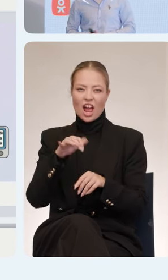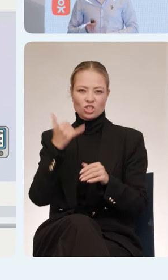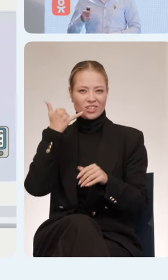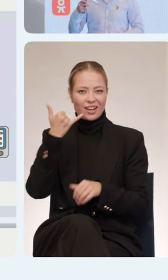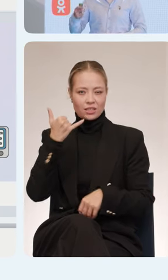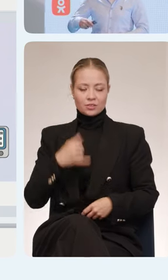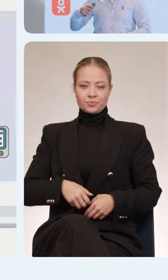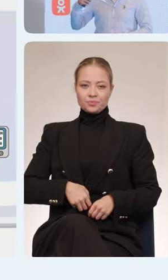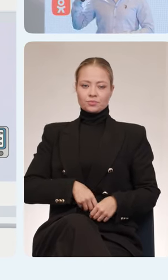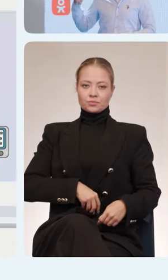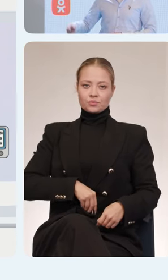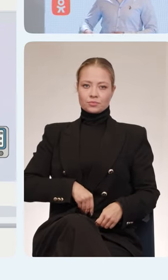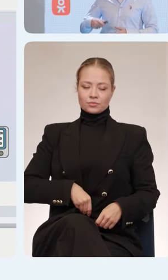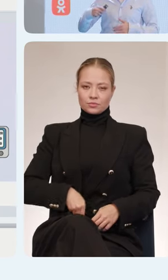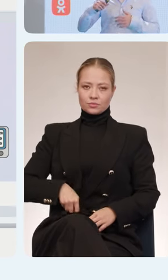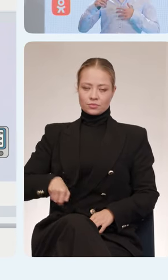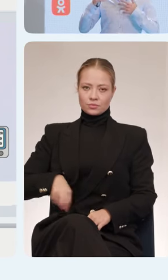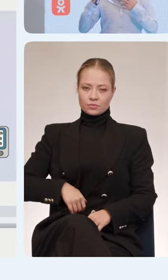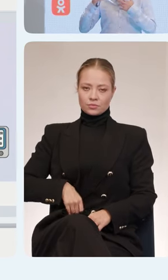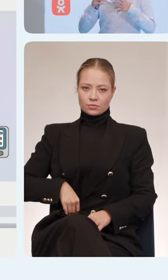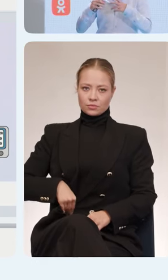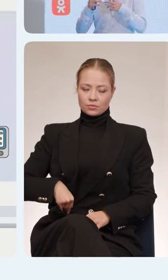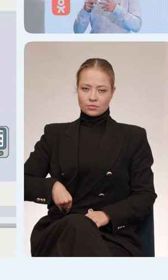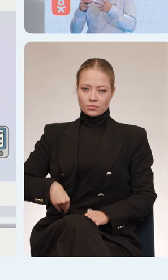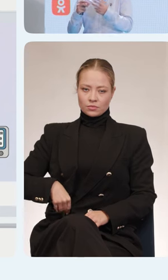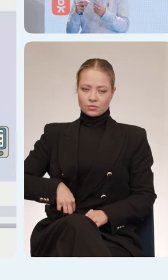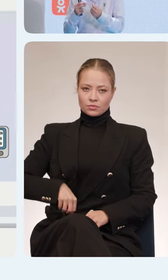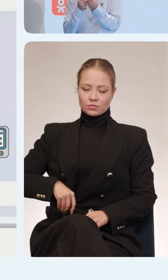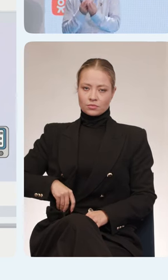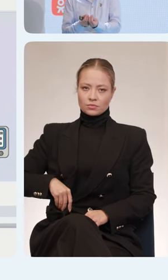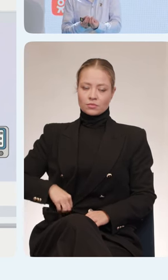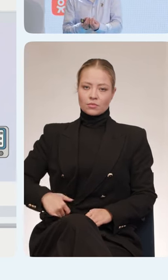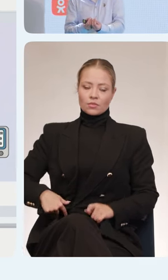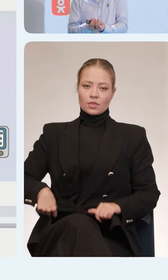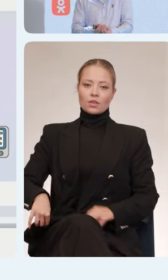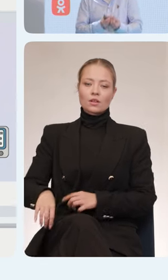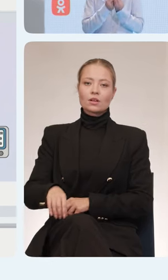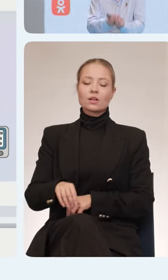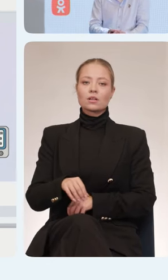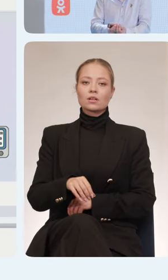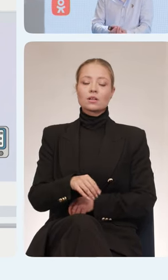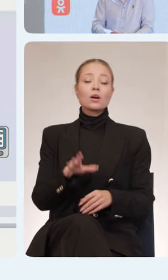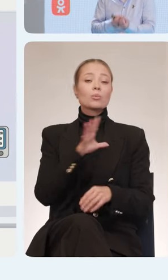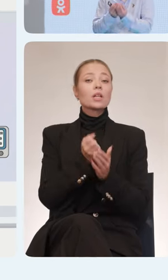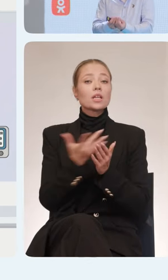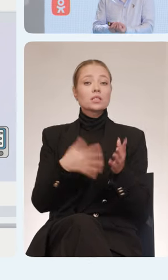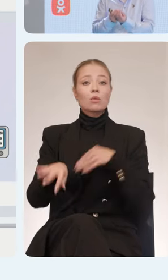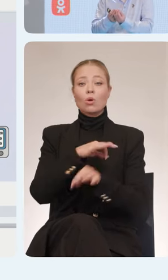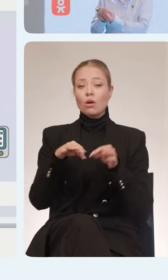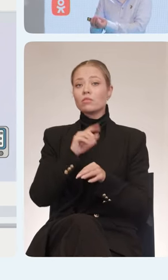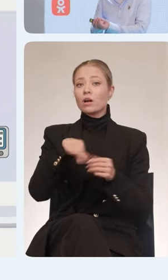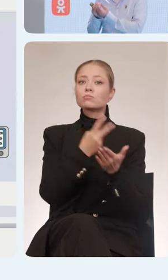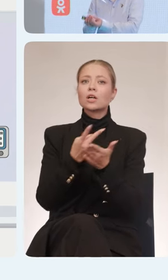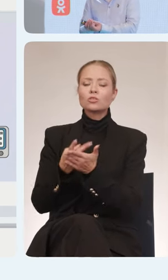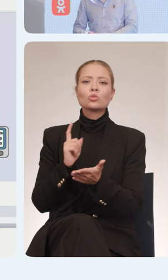которые реально помогали людям узнать, что есть какая-то горячая линия, что туда можно обратиться, и мы видели